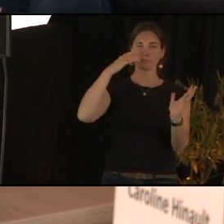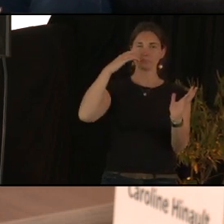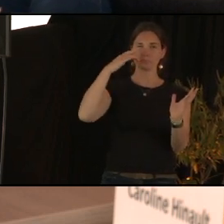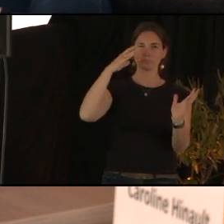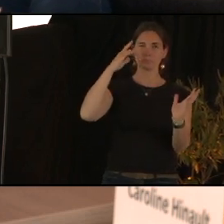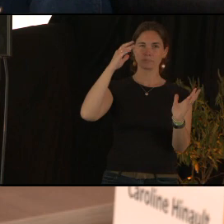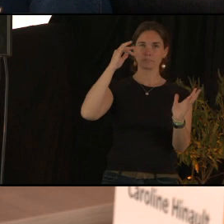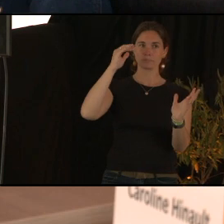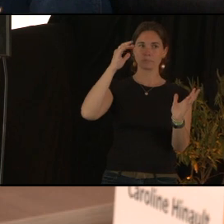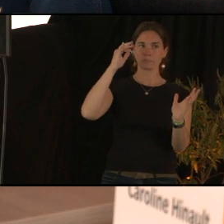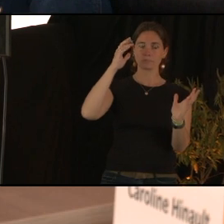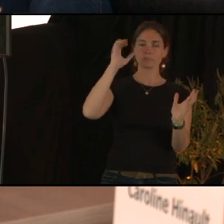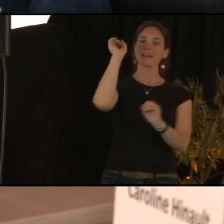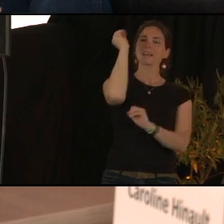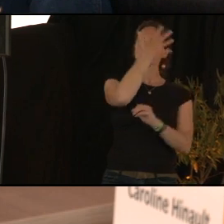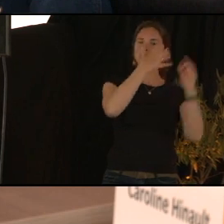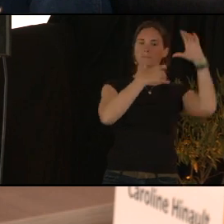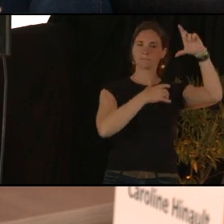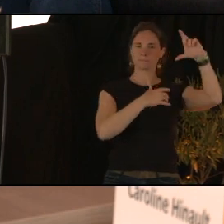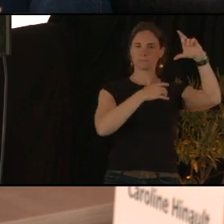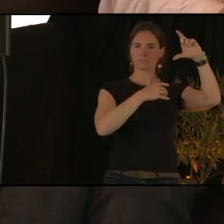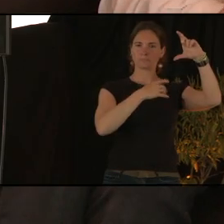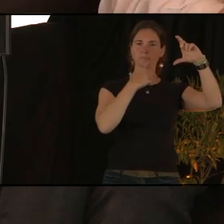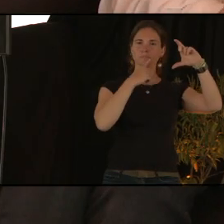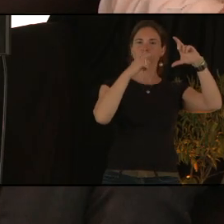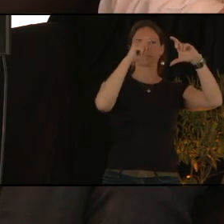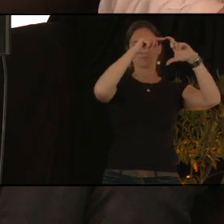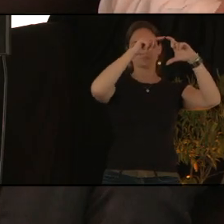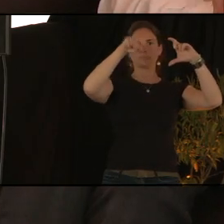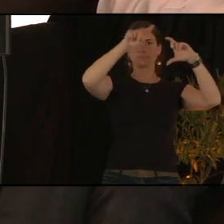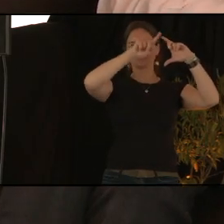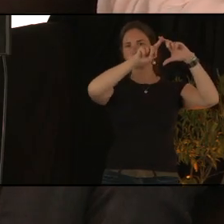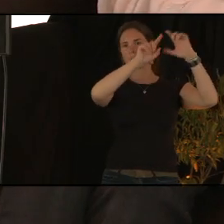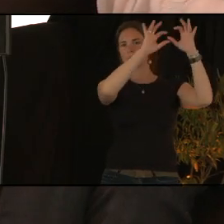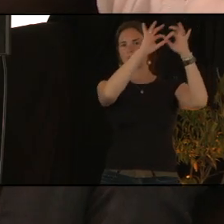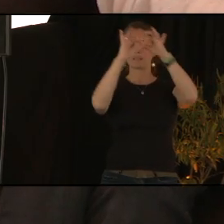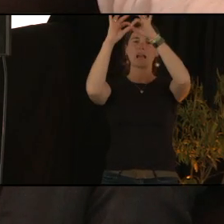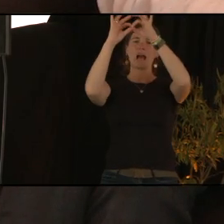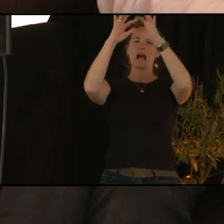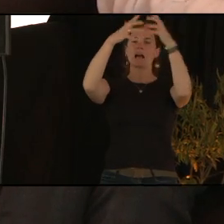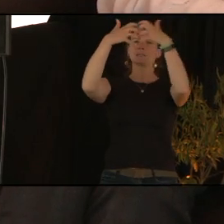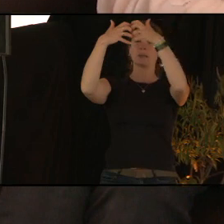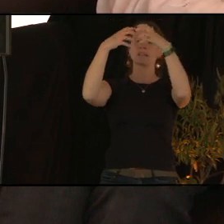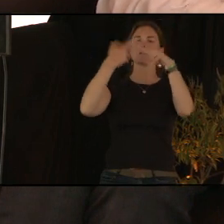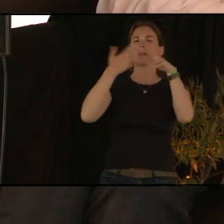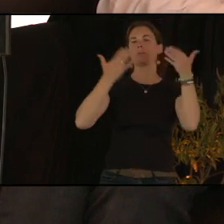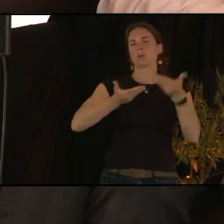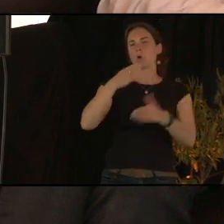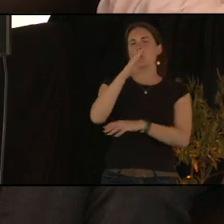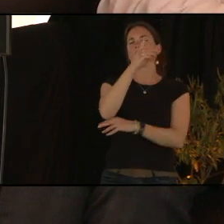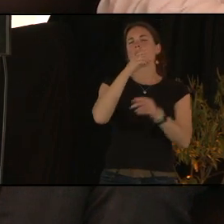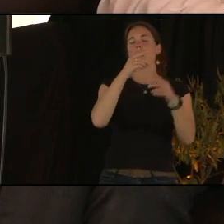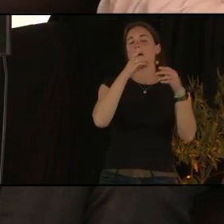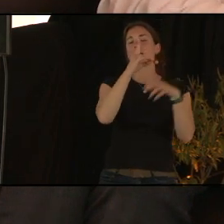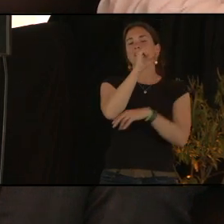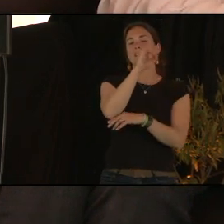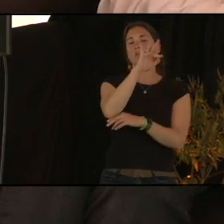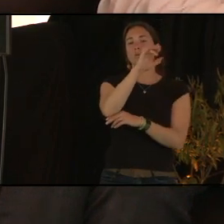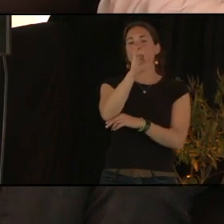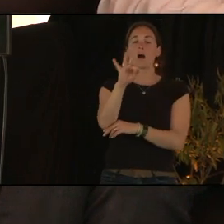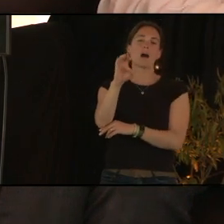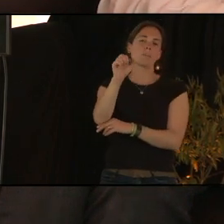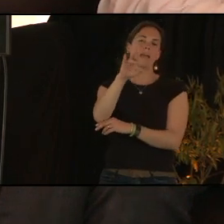reliait les États-Unis, donc l'Alaska et la Sibérie, qui est aujourd'hui le détroit de Bering. Et le